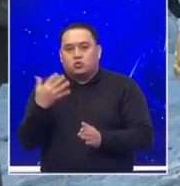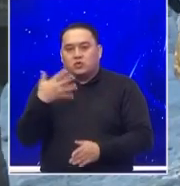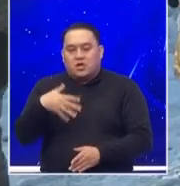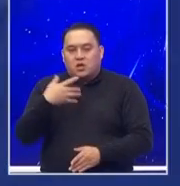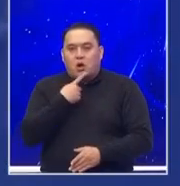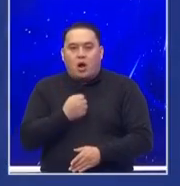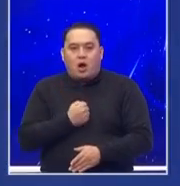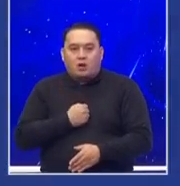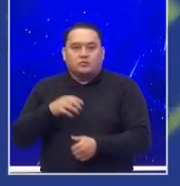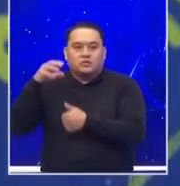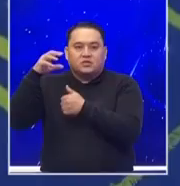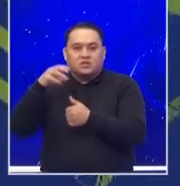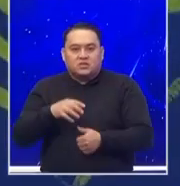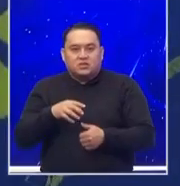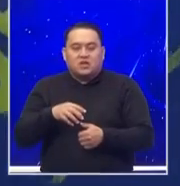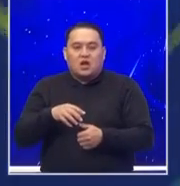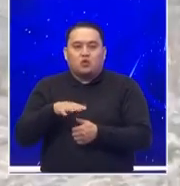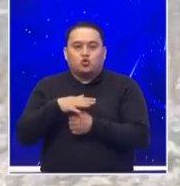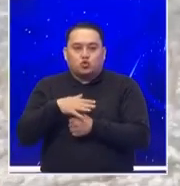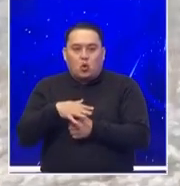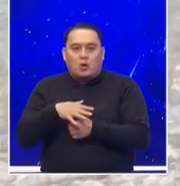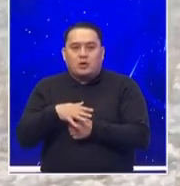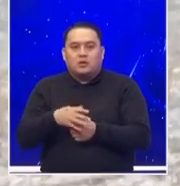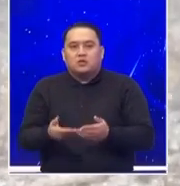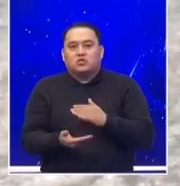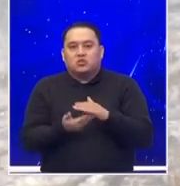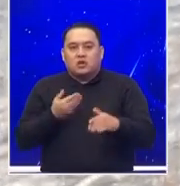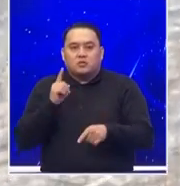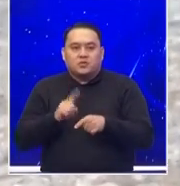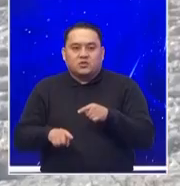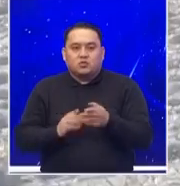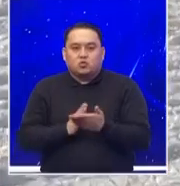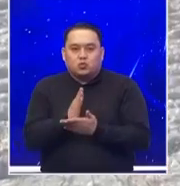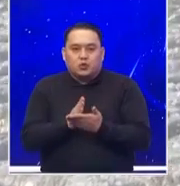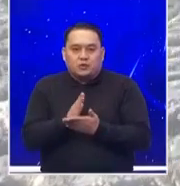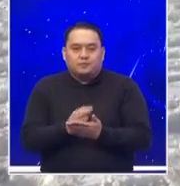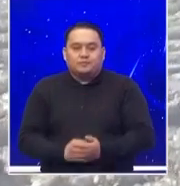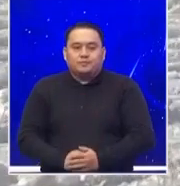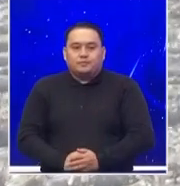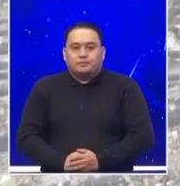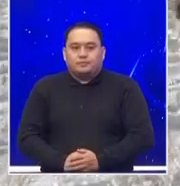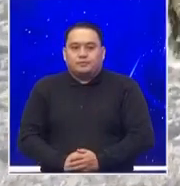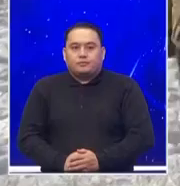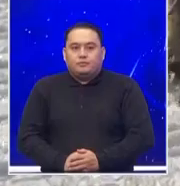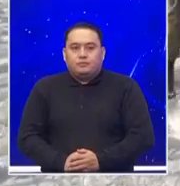әскерилер әуеден секірді. Олардың 200-і шұғыл әскерге шақырылғандар.